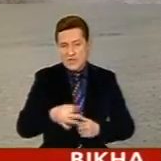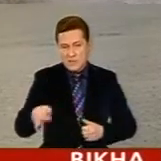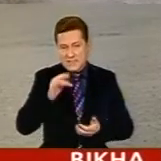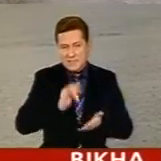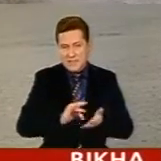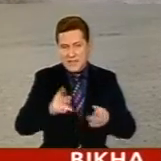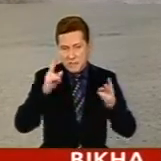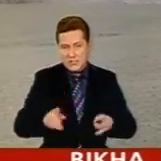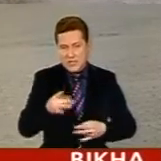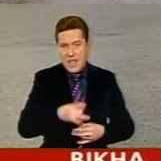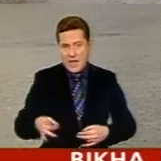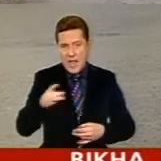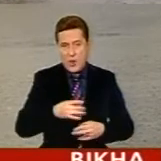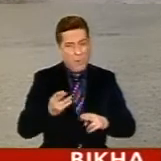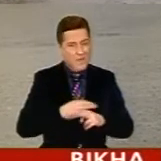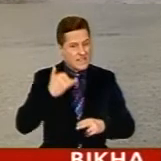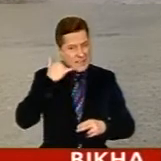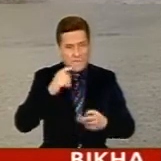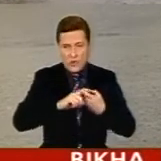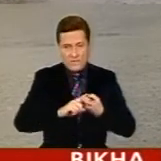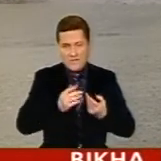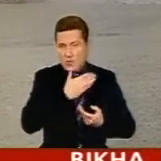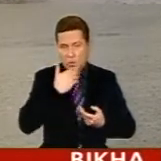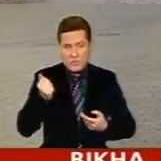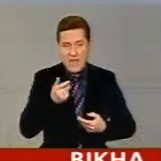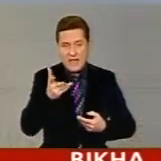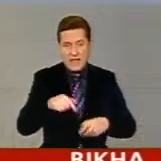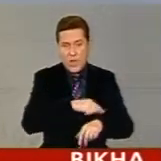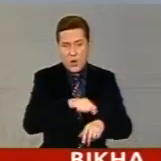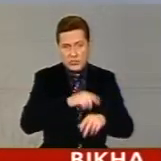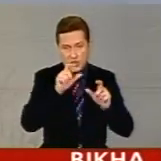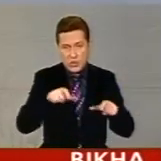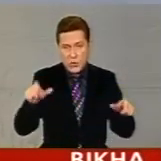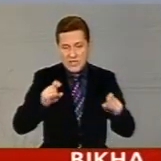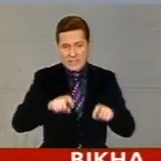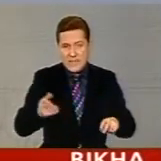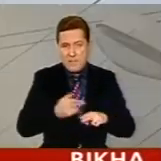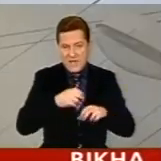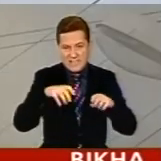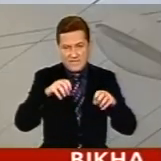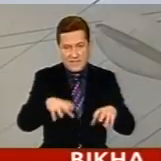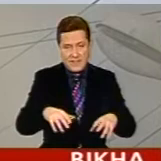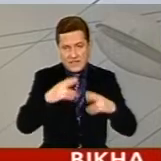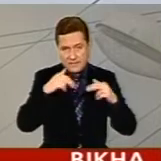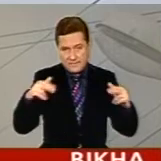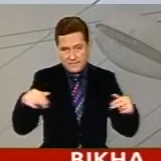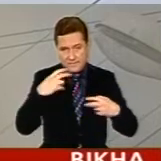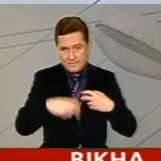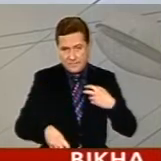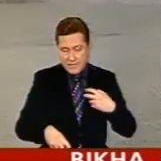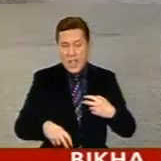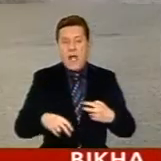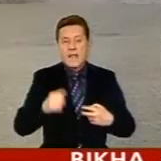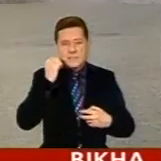частина сіл залишилася без телефонного зв'язку. Кілька годин люди просиділи і без світла. Вітер пошкодив лінії електропередач.